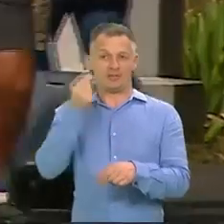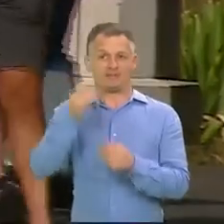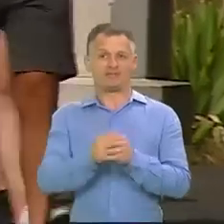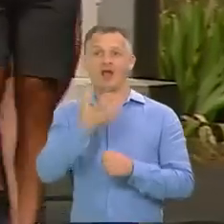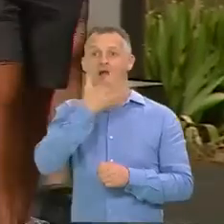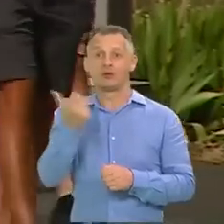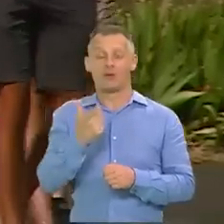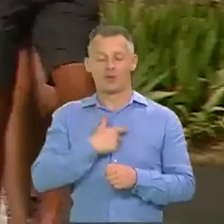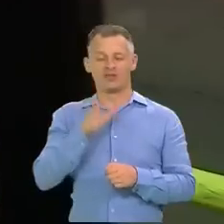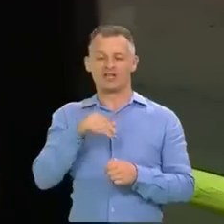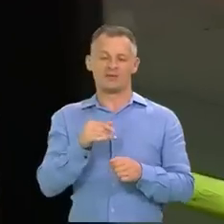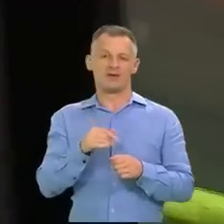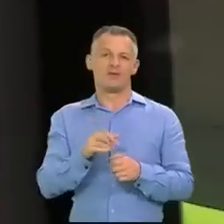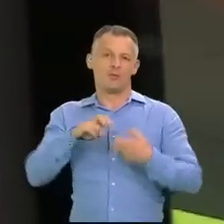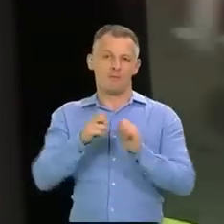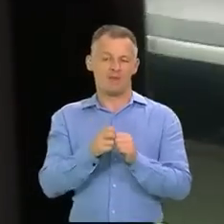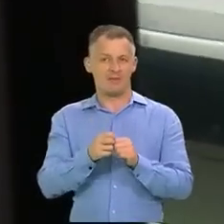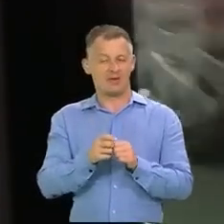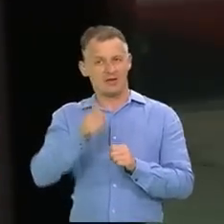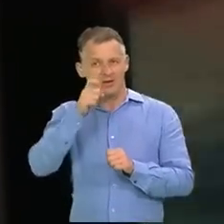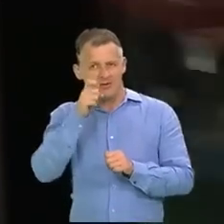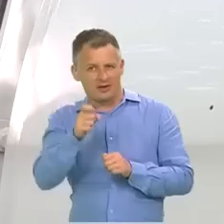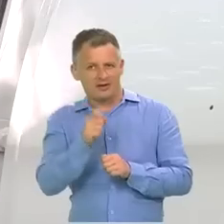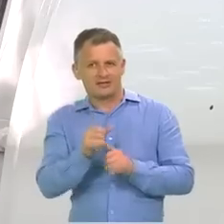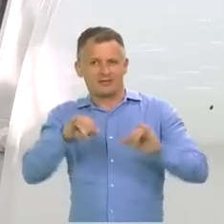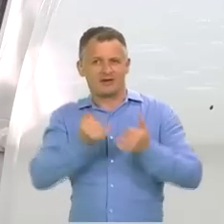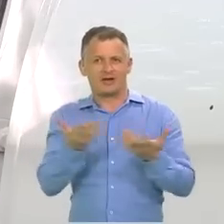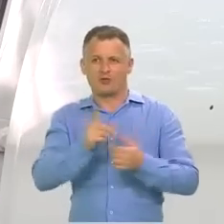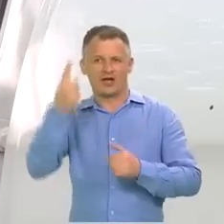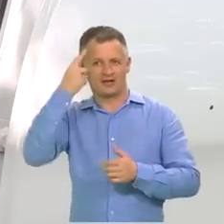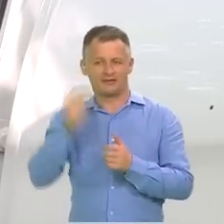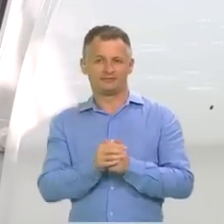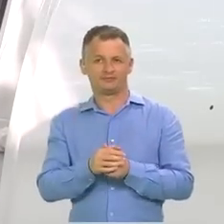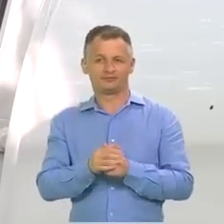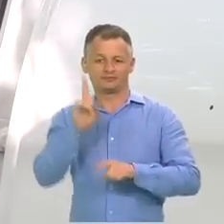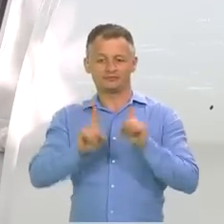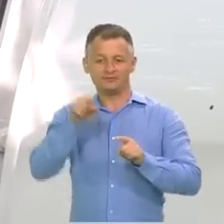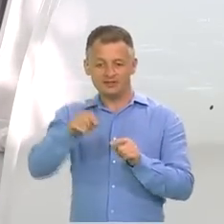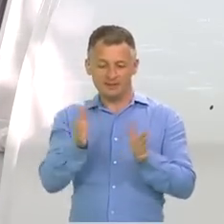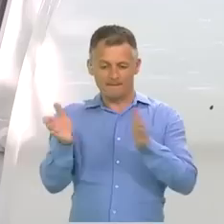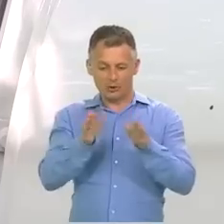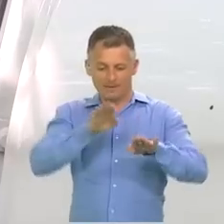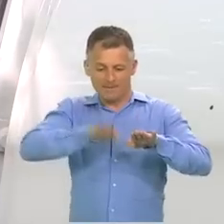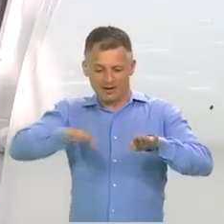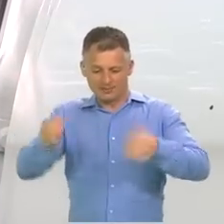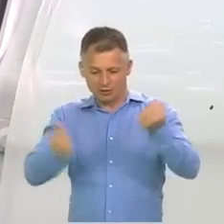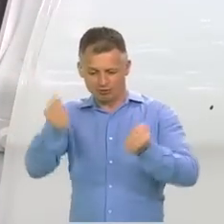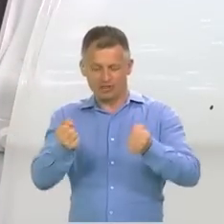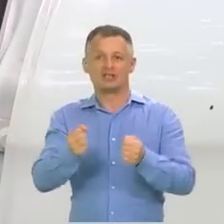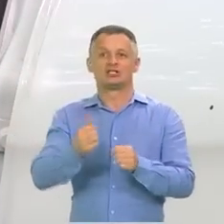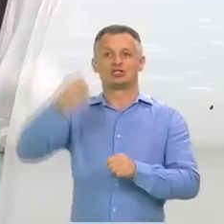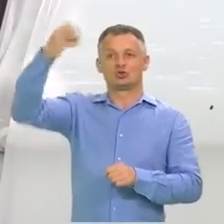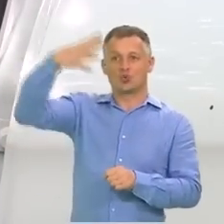poate avea efecte negative, chiar și în situații la care probabil nici nu ne-am gândit. Dacă în această perioadă vă parcați mașina în soare, înainte să coborâți,